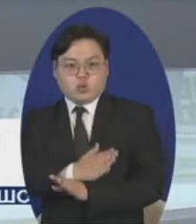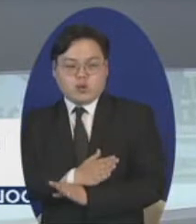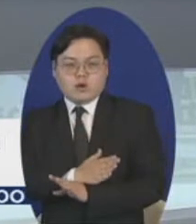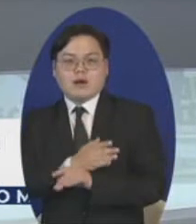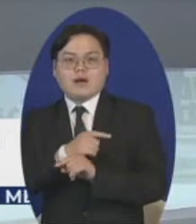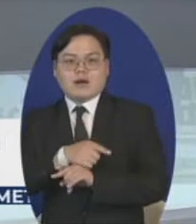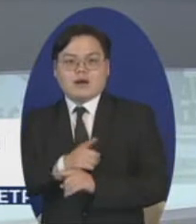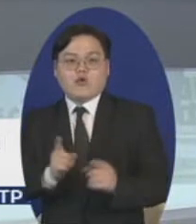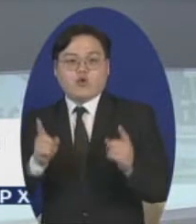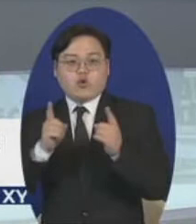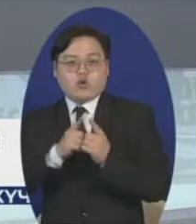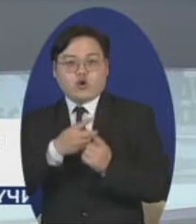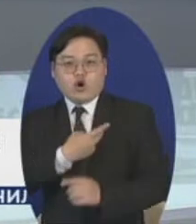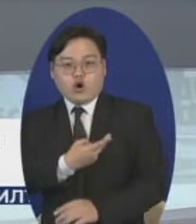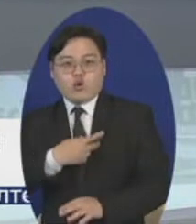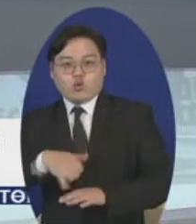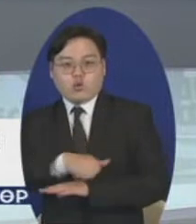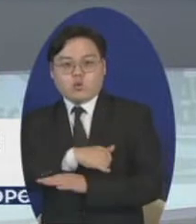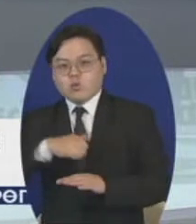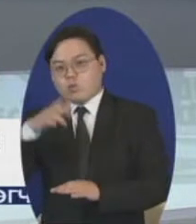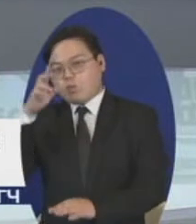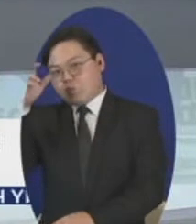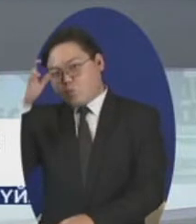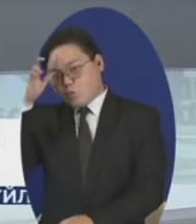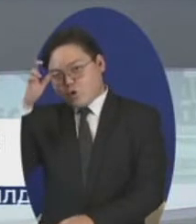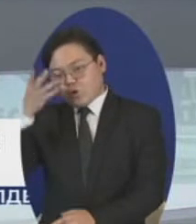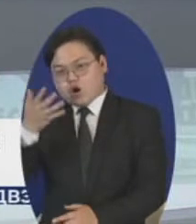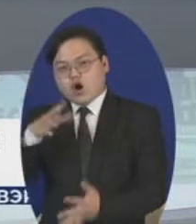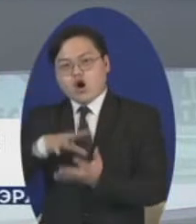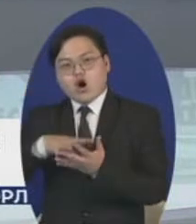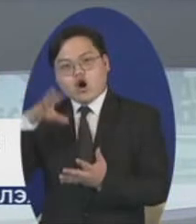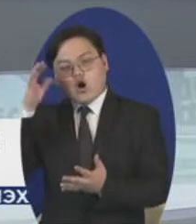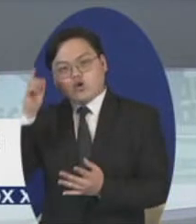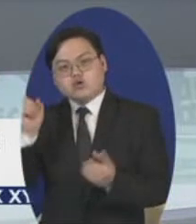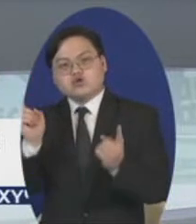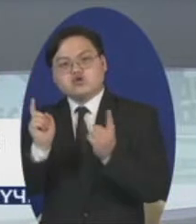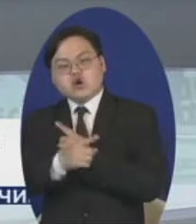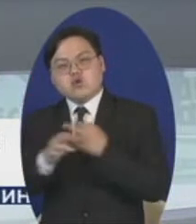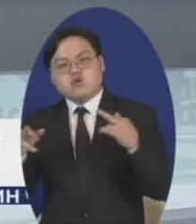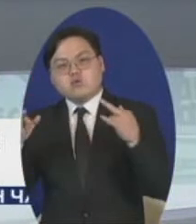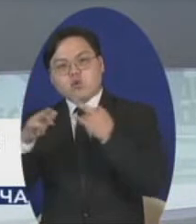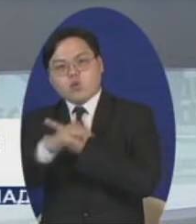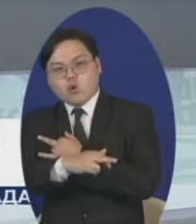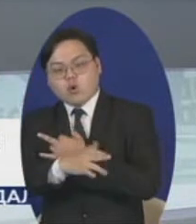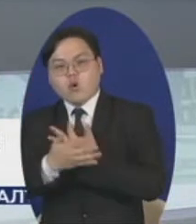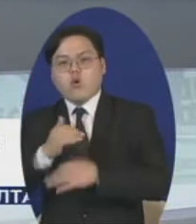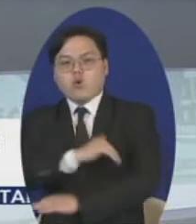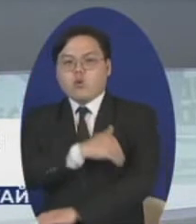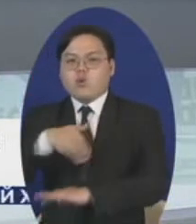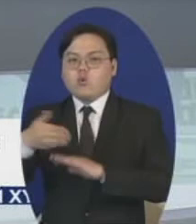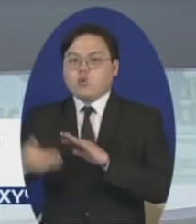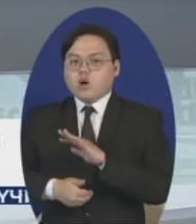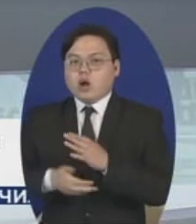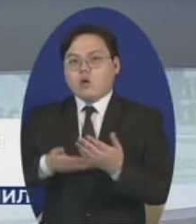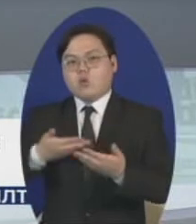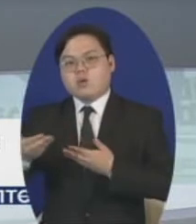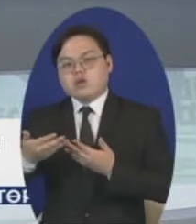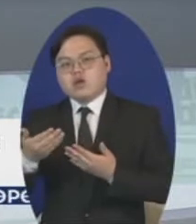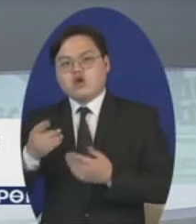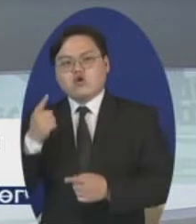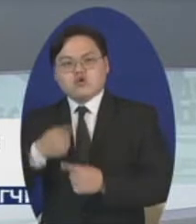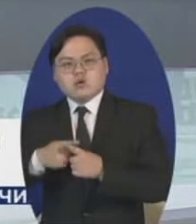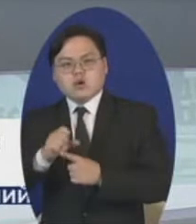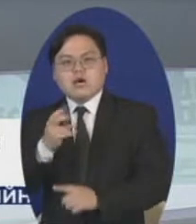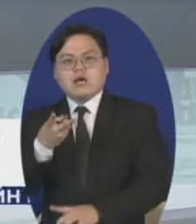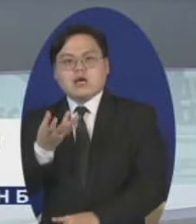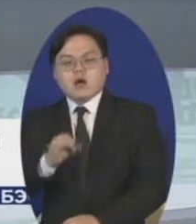хэлэлцээрийн үеэр хоёр улсын боловсролын салбарын хамтын ажиллагаа тэр дундаа оюутан солилцооны хөтөлбөр мөн уулуурхай хөдөөжих үе худалдааны салбарт хамтын